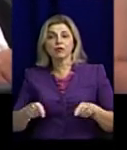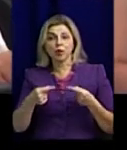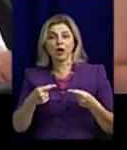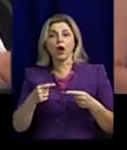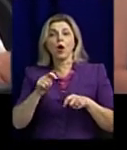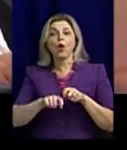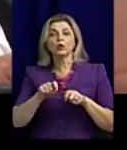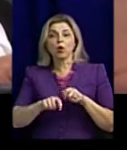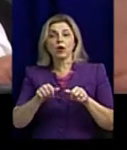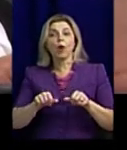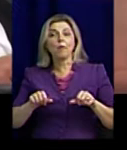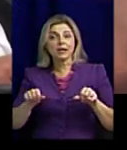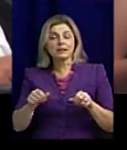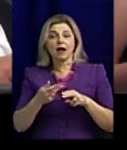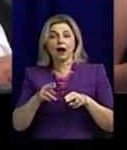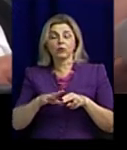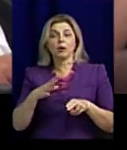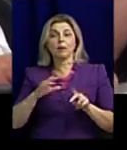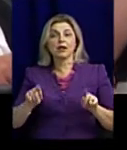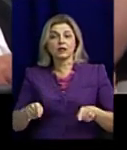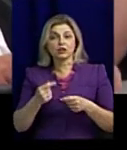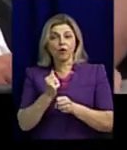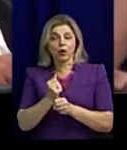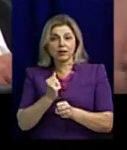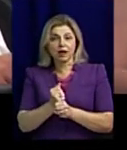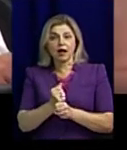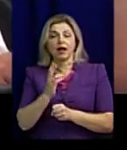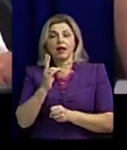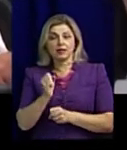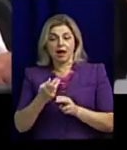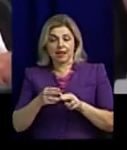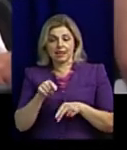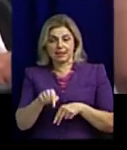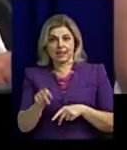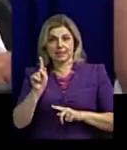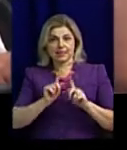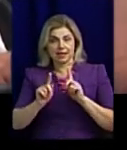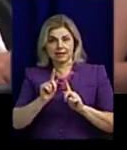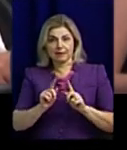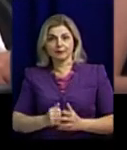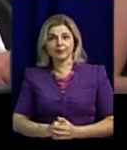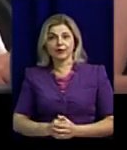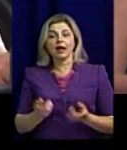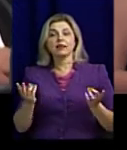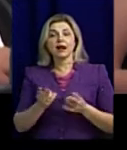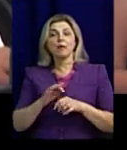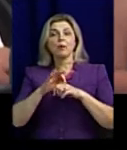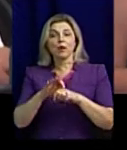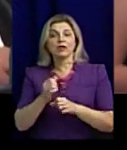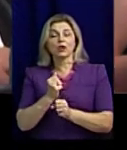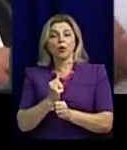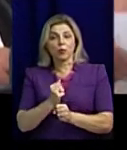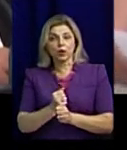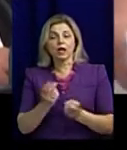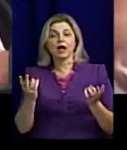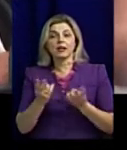тимчасово контрольной комиссии, яка была створена на цій сесії. Треба провести роботу, треба